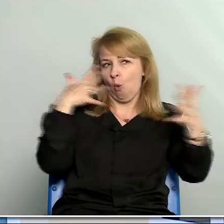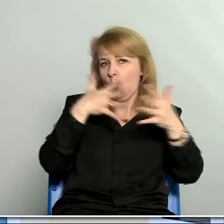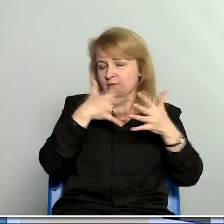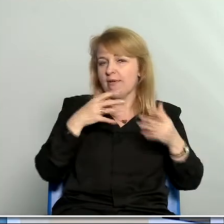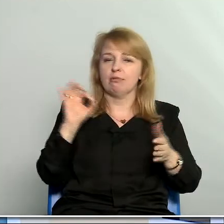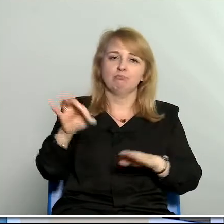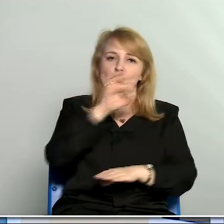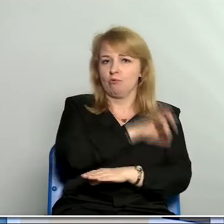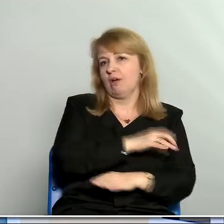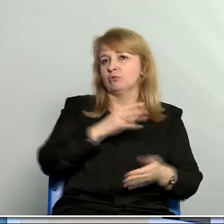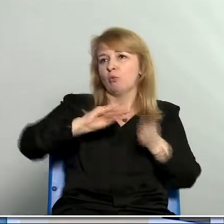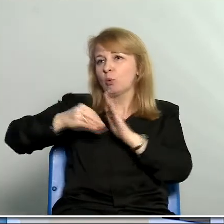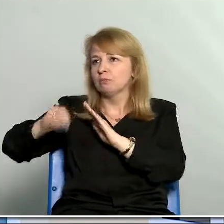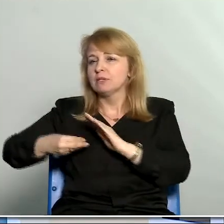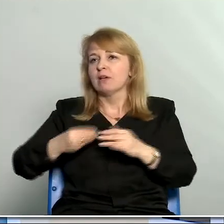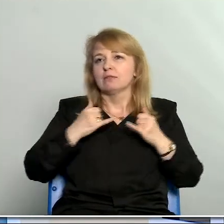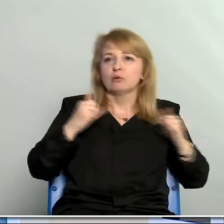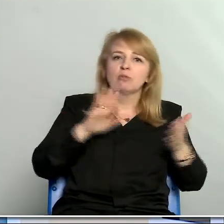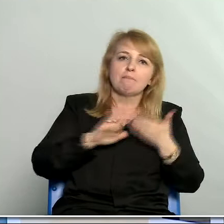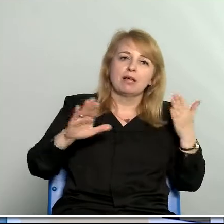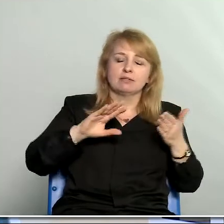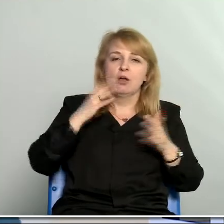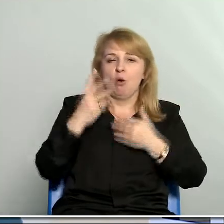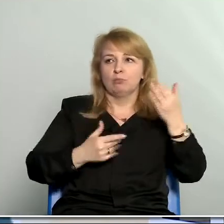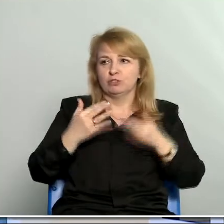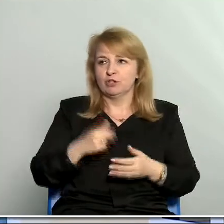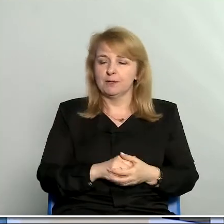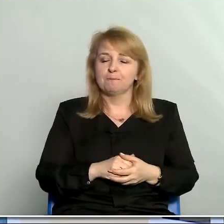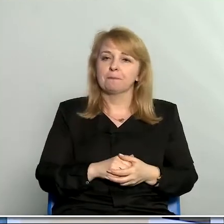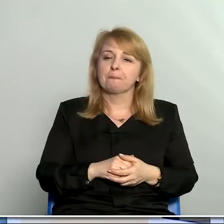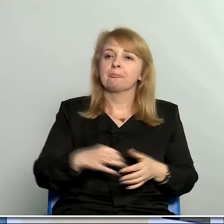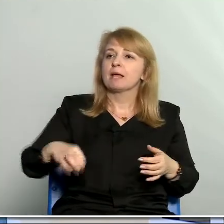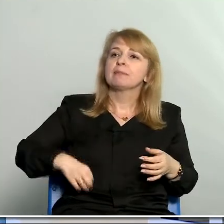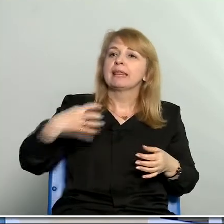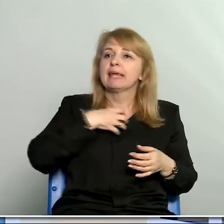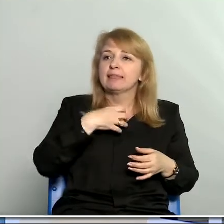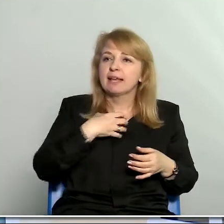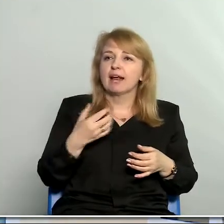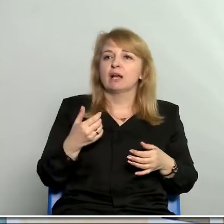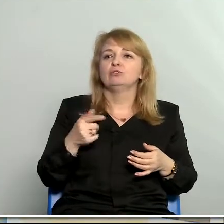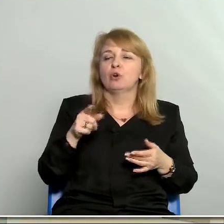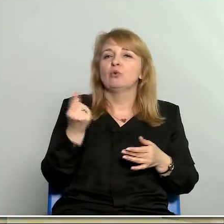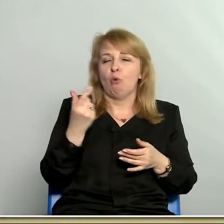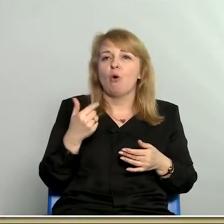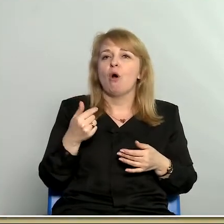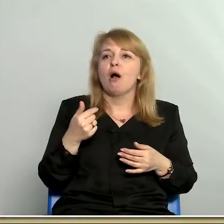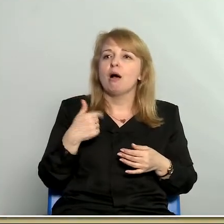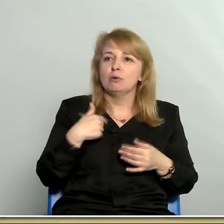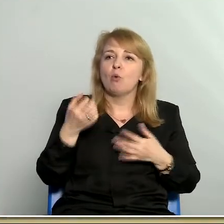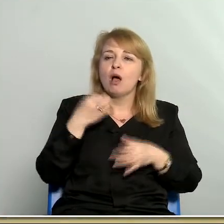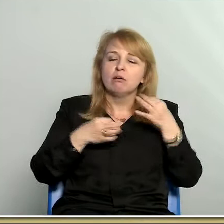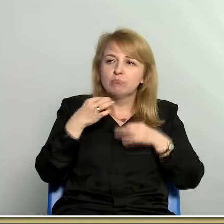projektów, podpisania umów i rozliczenia. To Pani Dyrektor już przewijało się przez wszystkie prezentacje,